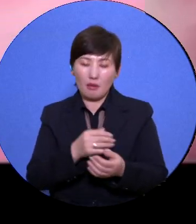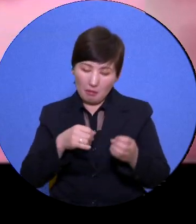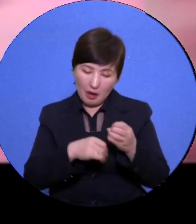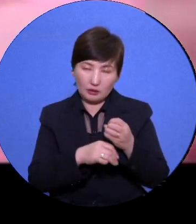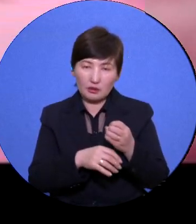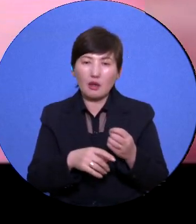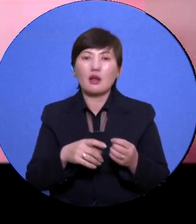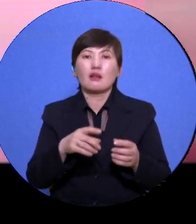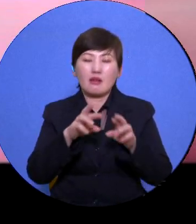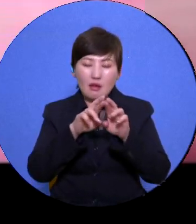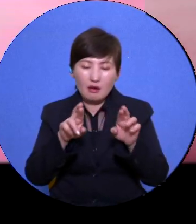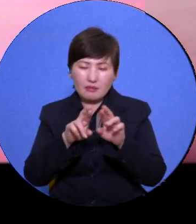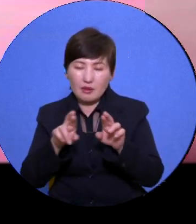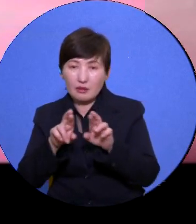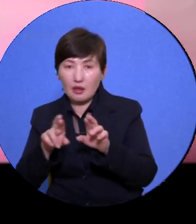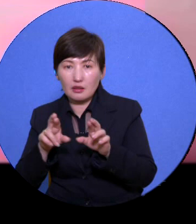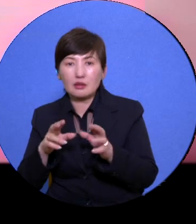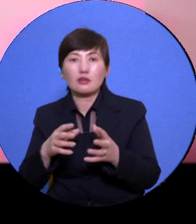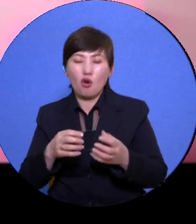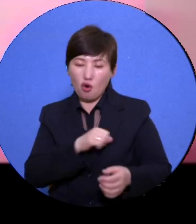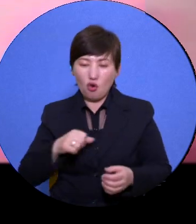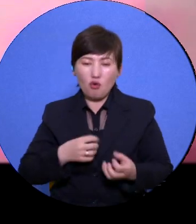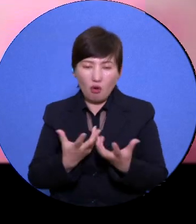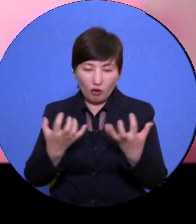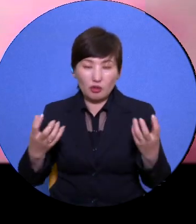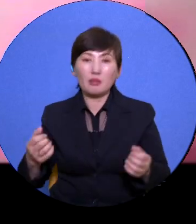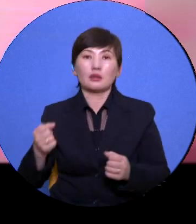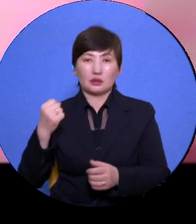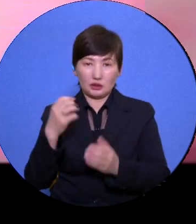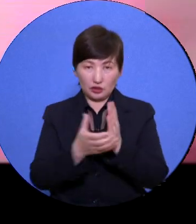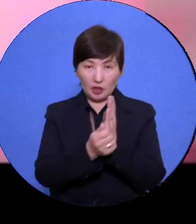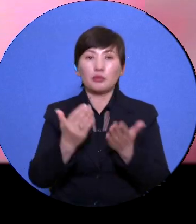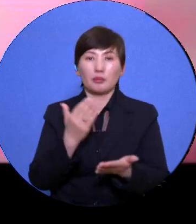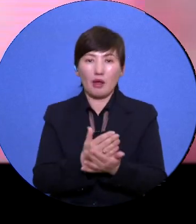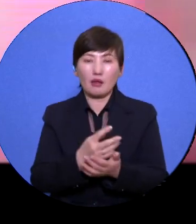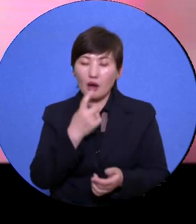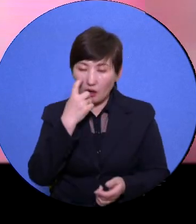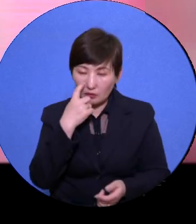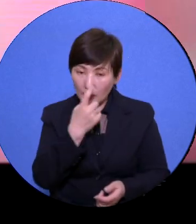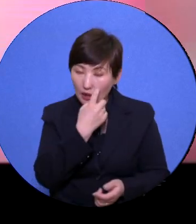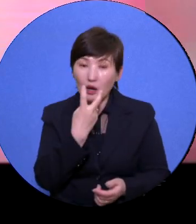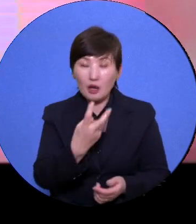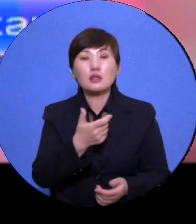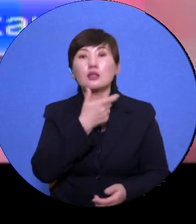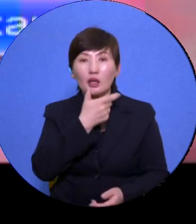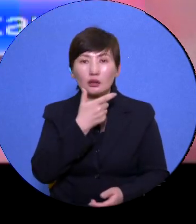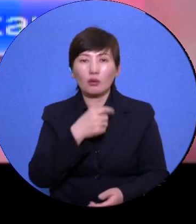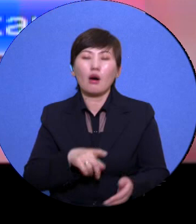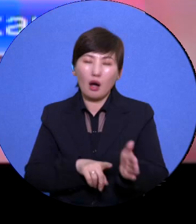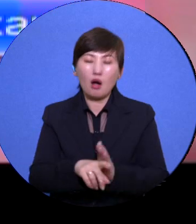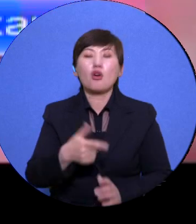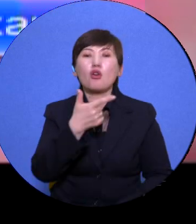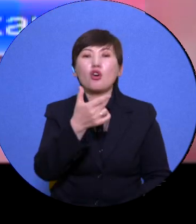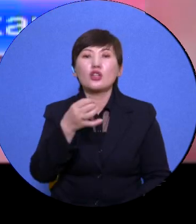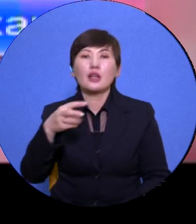Бактери нь нэг эстэй, эсийн хантай, бие дан үржих чадвартай, энгийн нүдээр харагддаггүй бичил биетэн. Анх